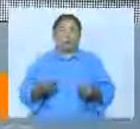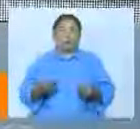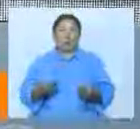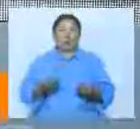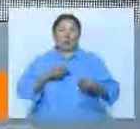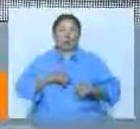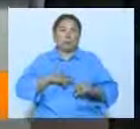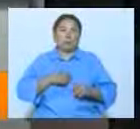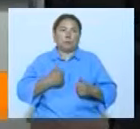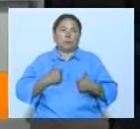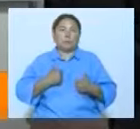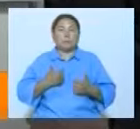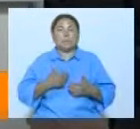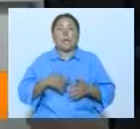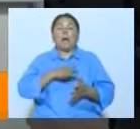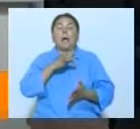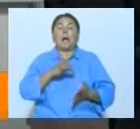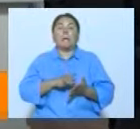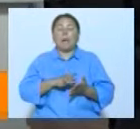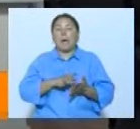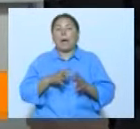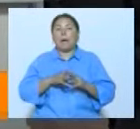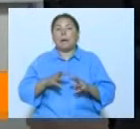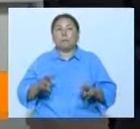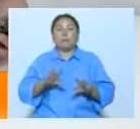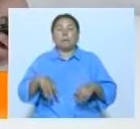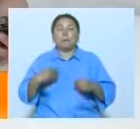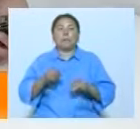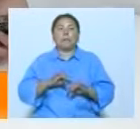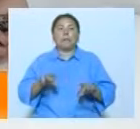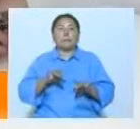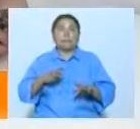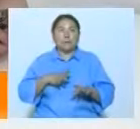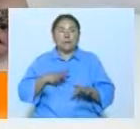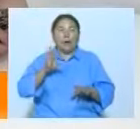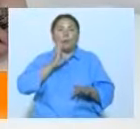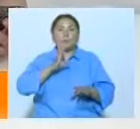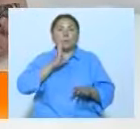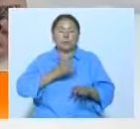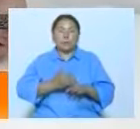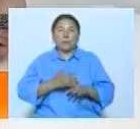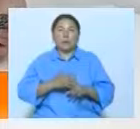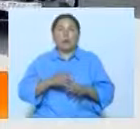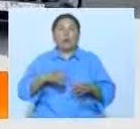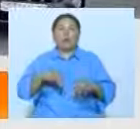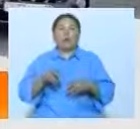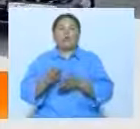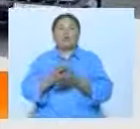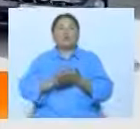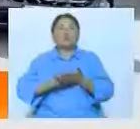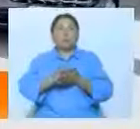беруге жұмыстанып отырмыз. Қала әкімі су халыққа кестемен берілмейтінін айтады. Тек ауызсуды тұтынатын көлік жуу орындары